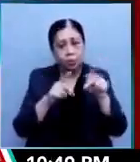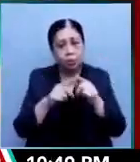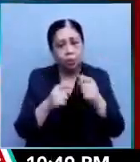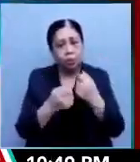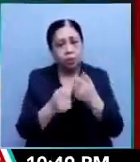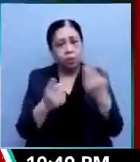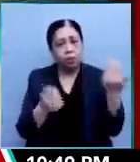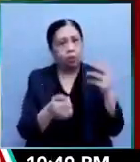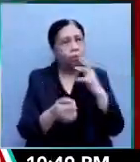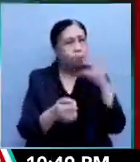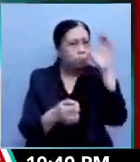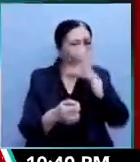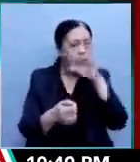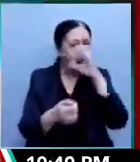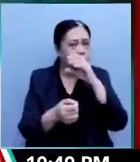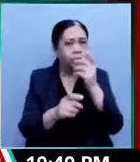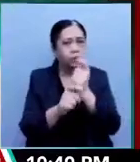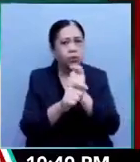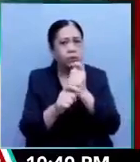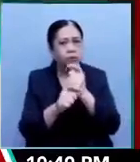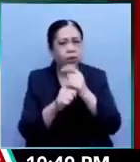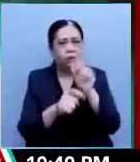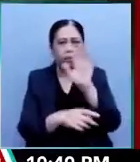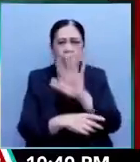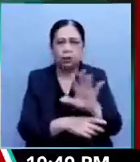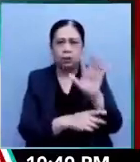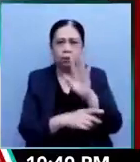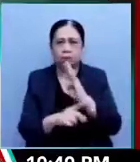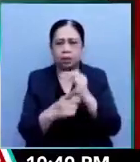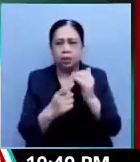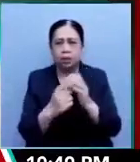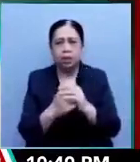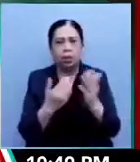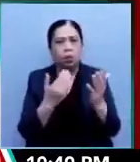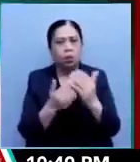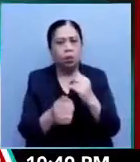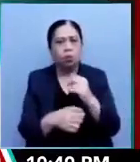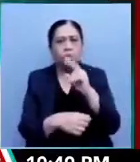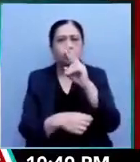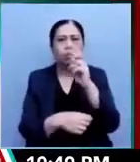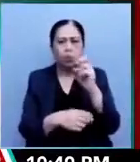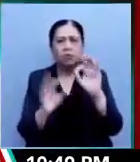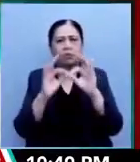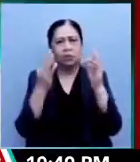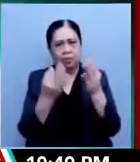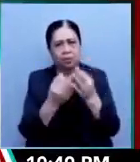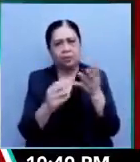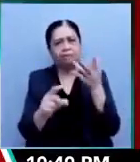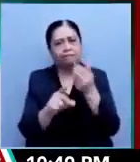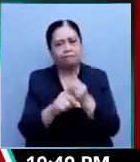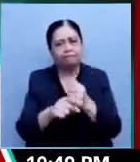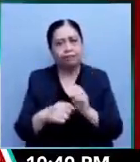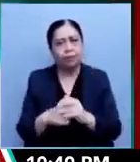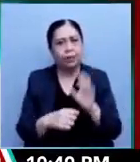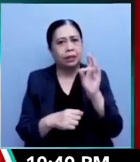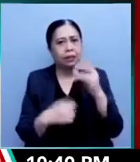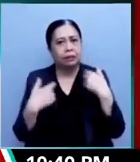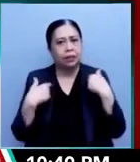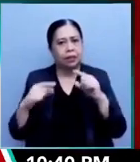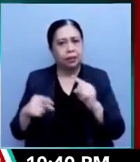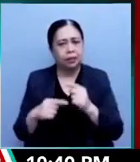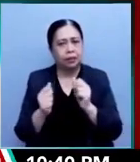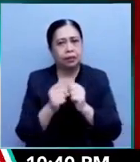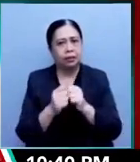tubig sa ibang fire truck sa pagtaya ng mga taga bararangay halos 200 pamilya ang naapektuhan pito ang sugatan kabilang ang